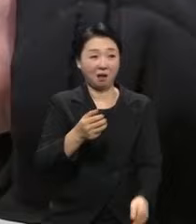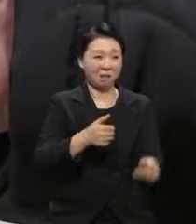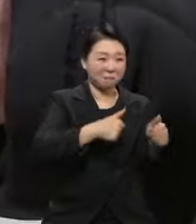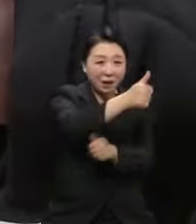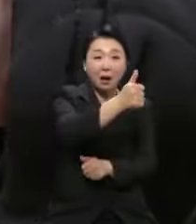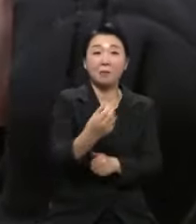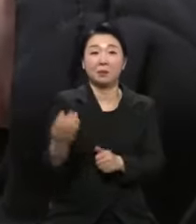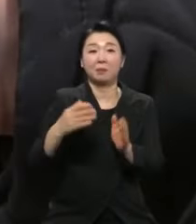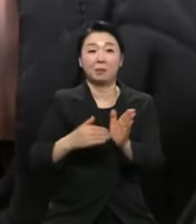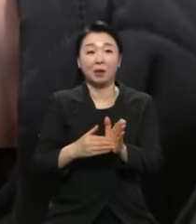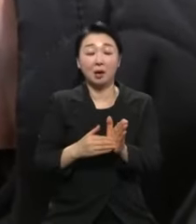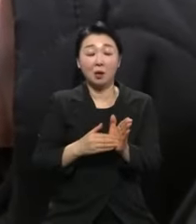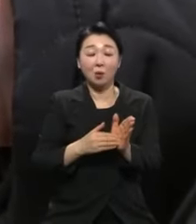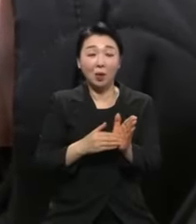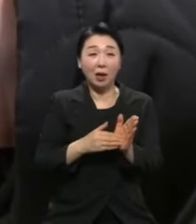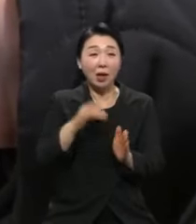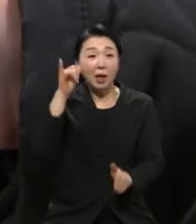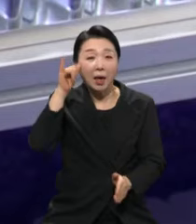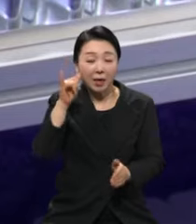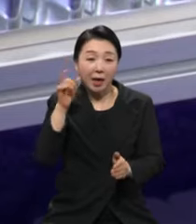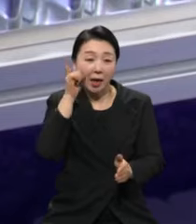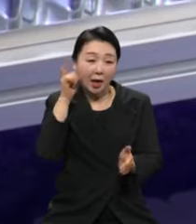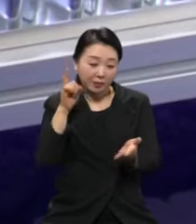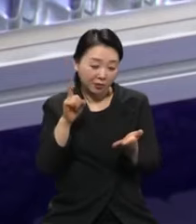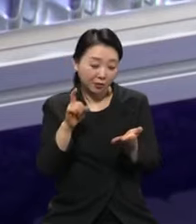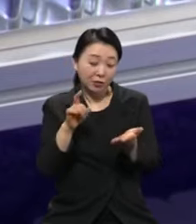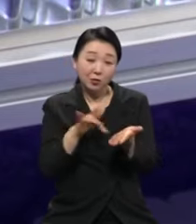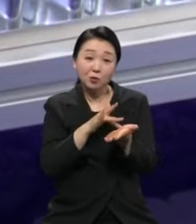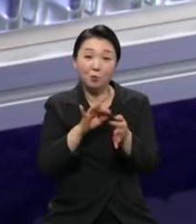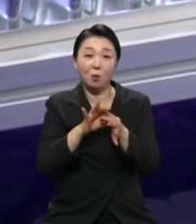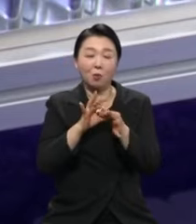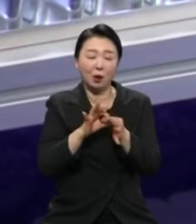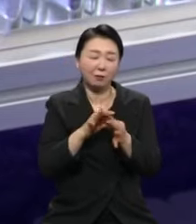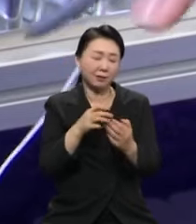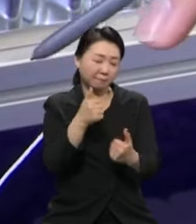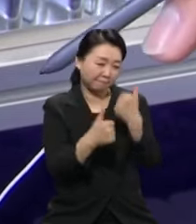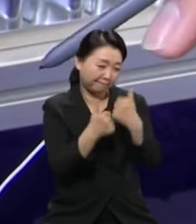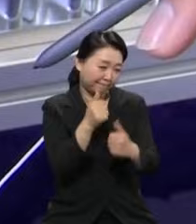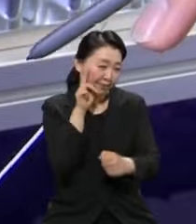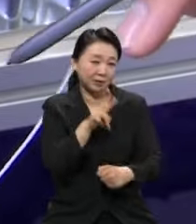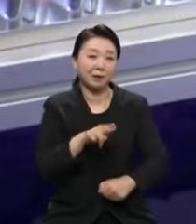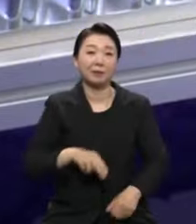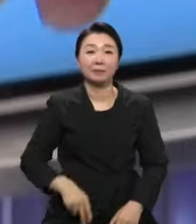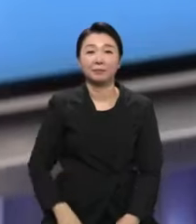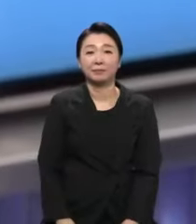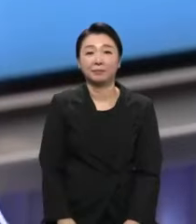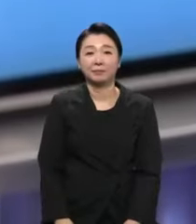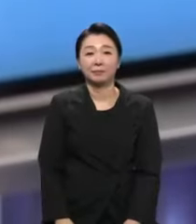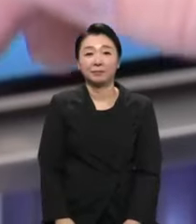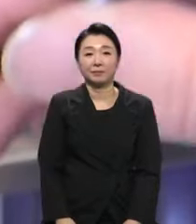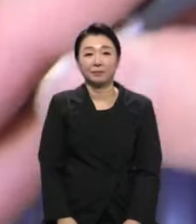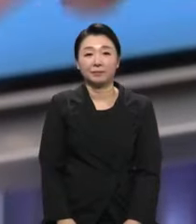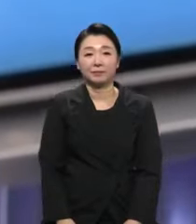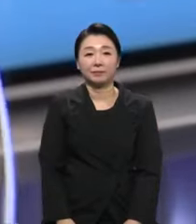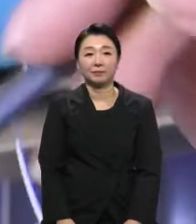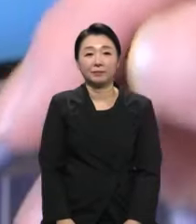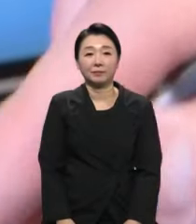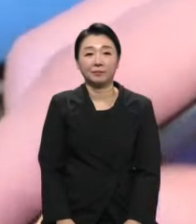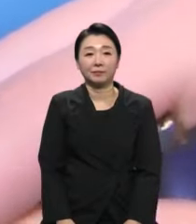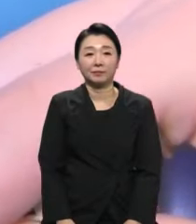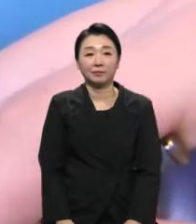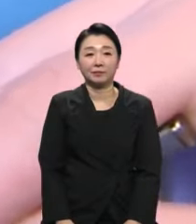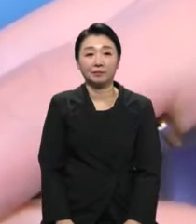떠오르는 AI폰 시장을 놓고 올해 두 회사 간 경쟁은 더욱 치열해질 전망입니다. JTBC 정아람입니다.